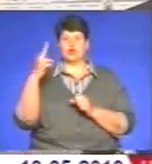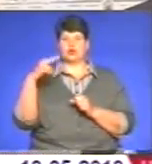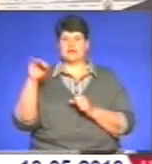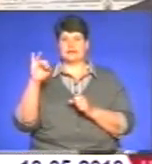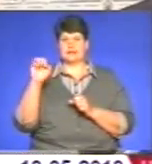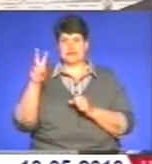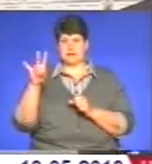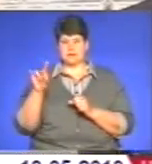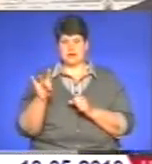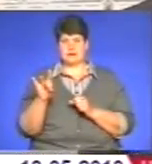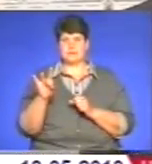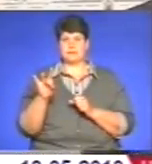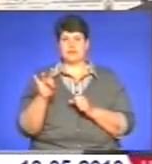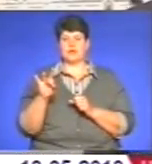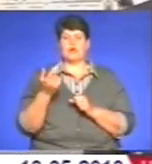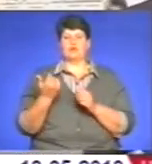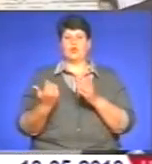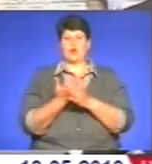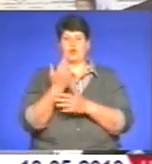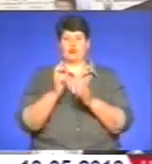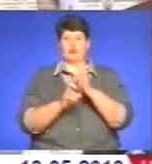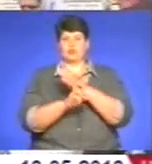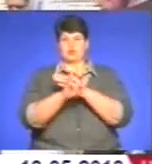нову збудованому соборі